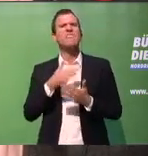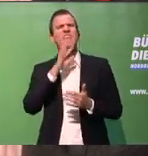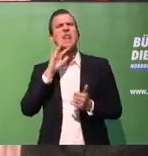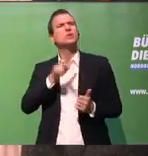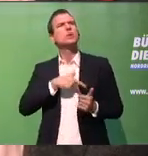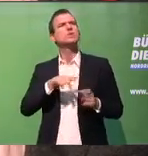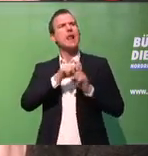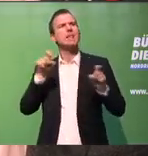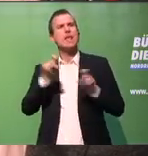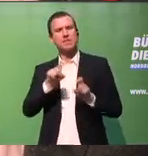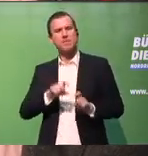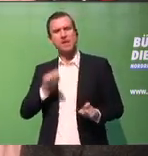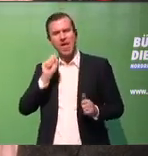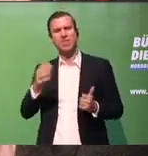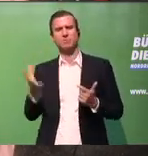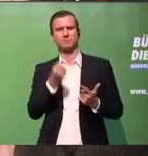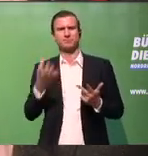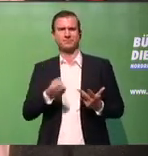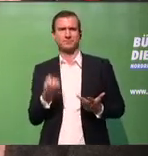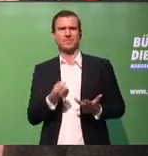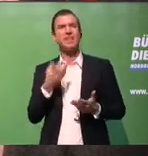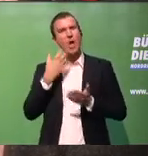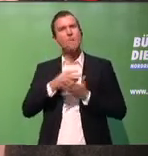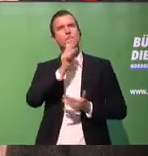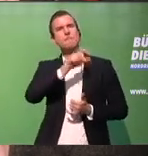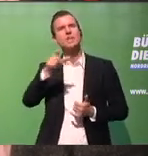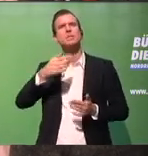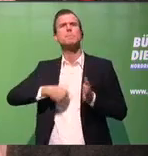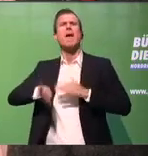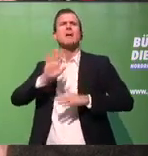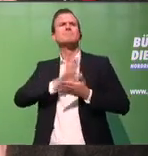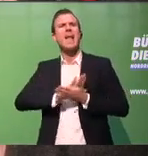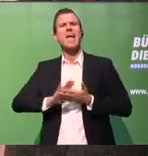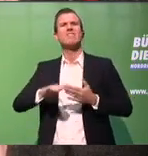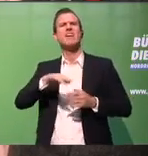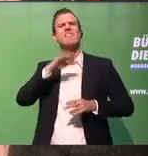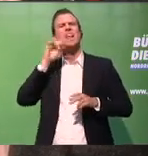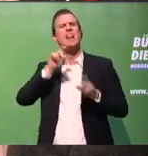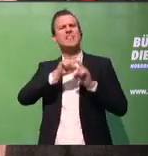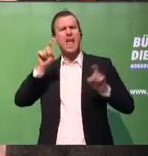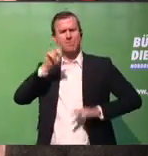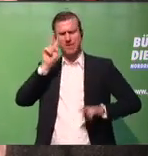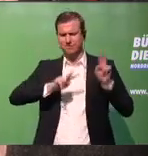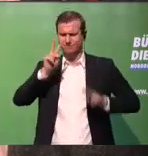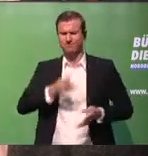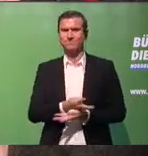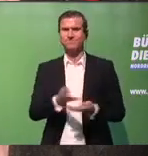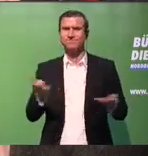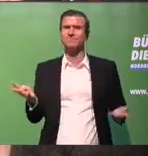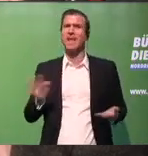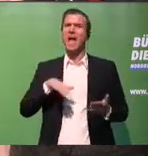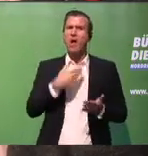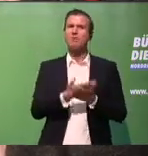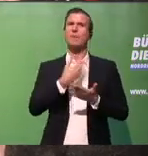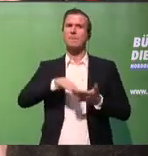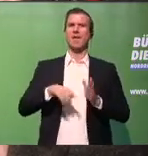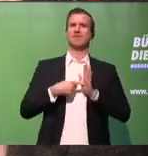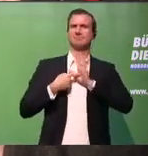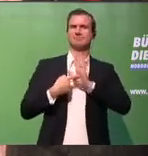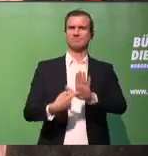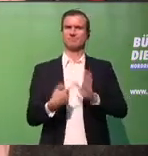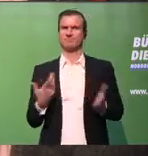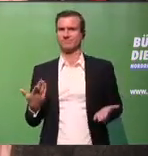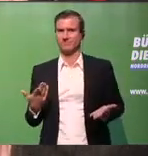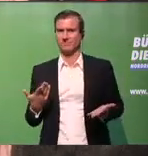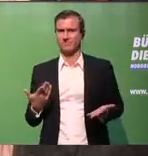wieder erreichen. Und so unsere Menschen leichter unsere vielfältigen Themen und Aufgaben zugänglich machen und